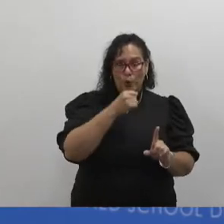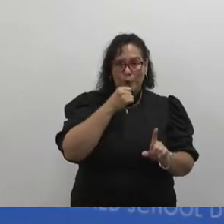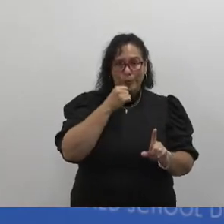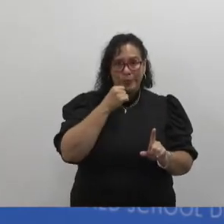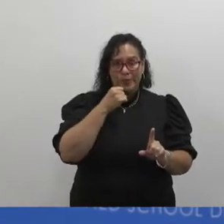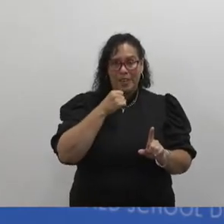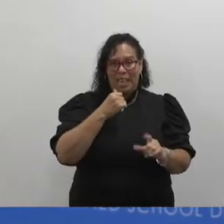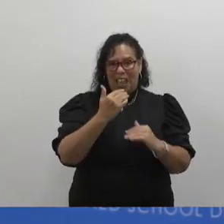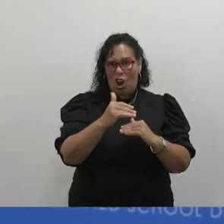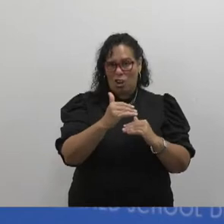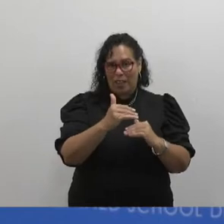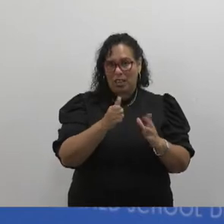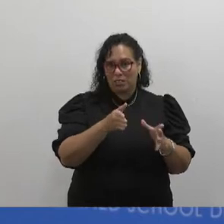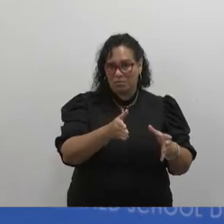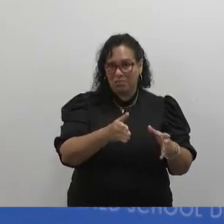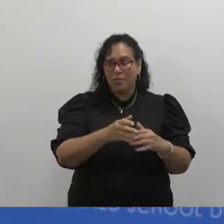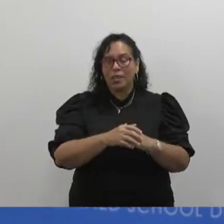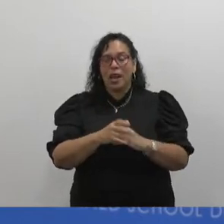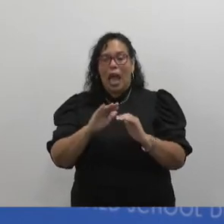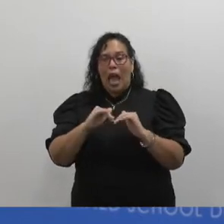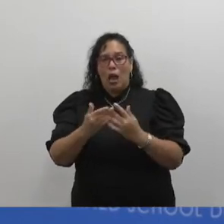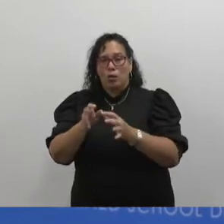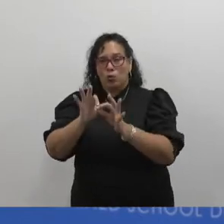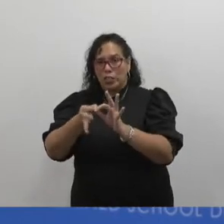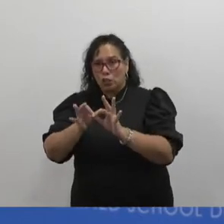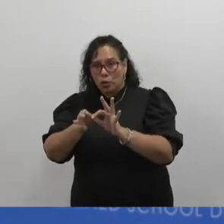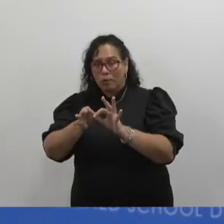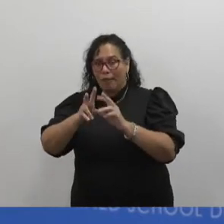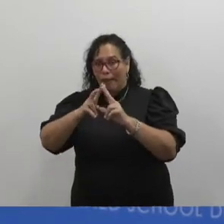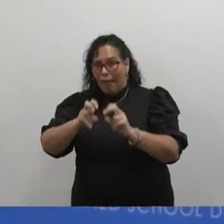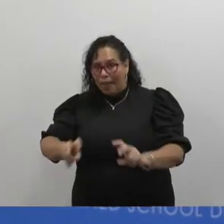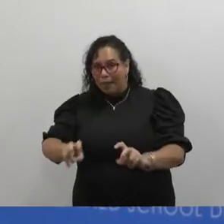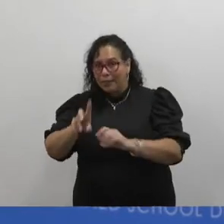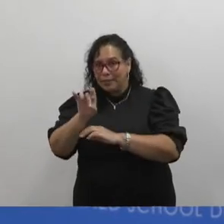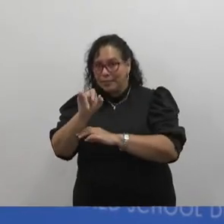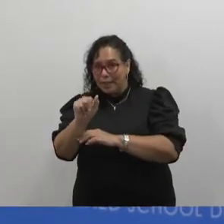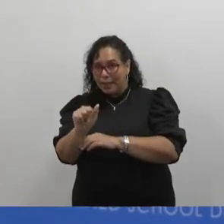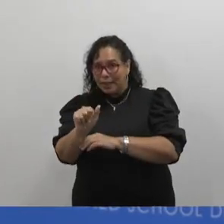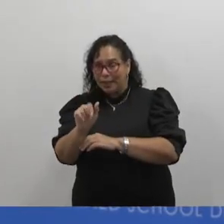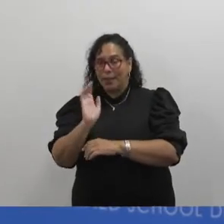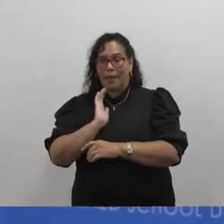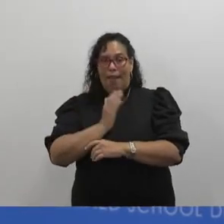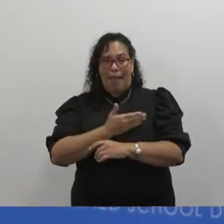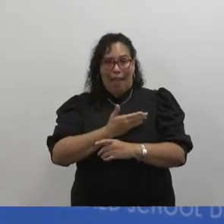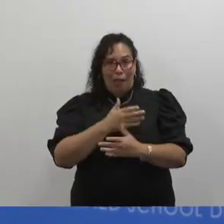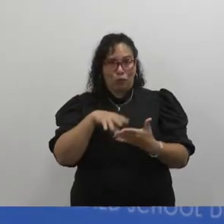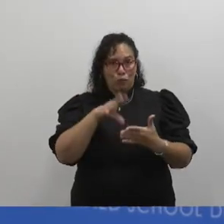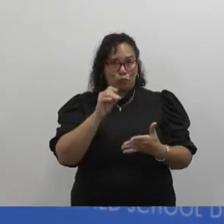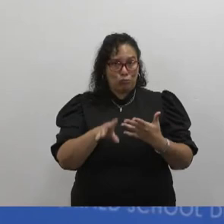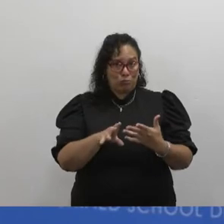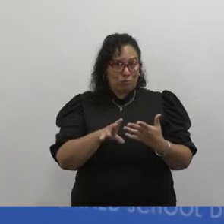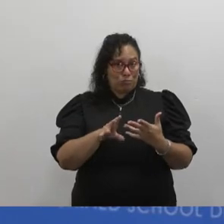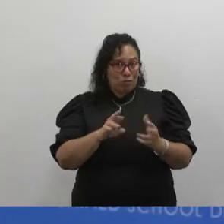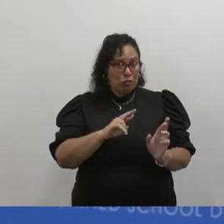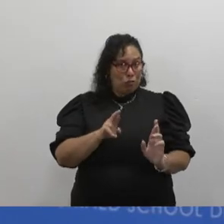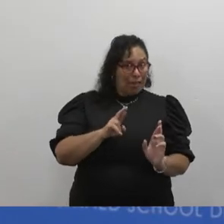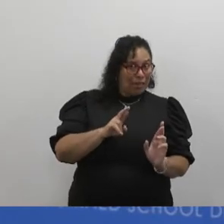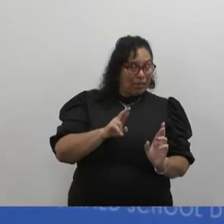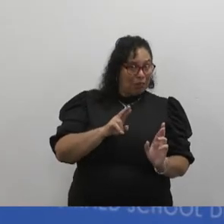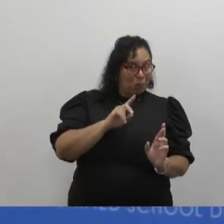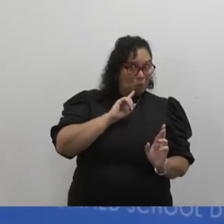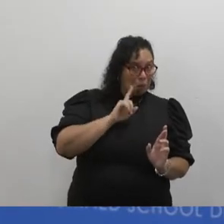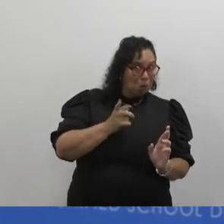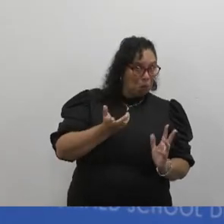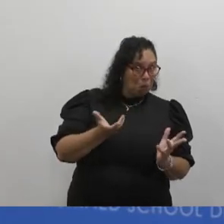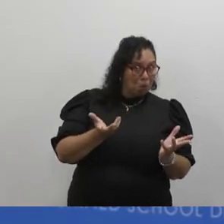với cứ chia ở các sản phẩm dương phê là dương chọn con cô đau cô đôi chia bằng